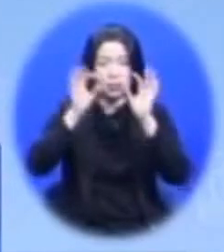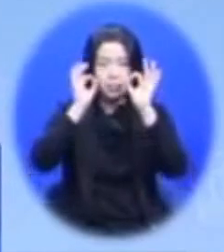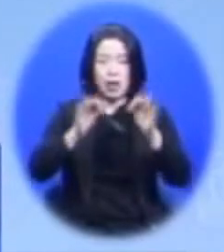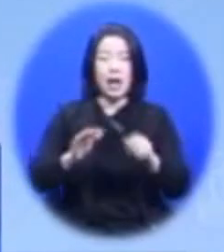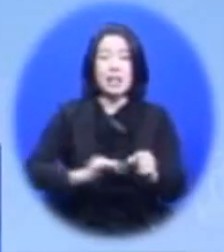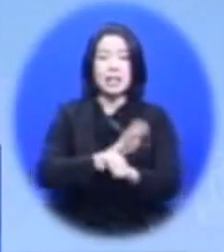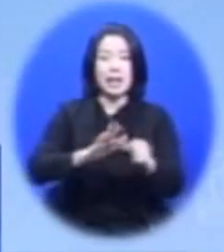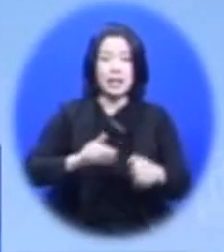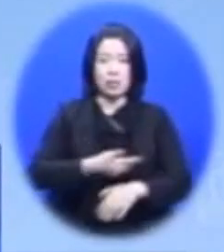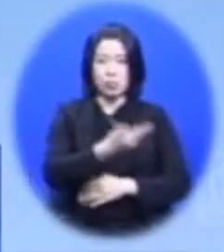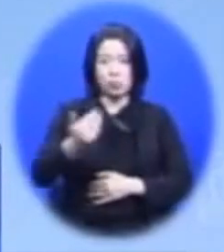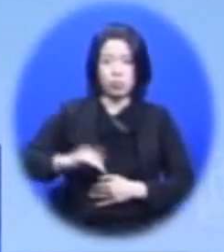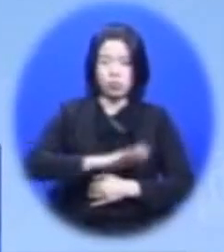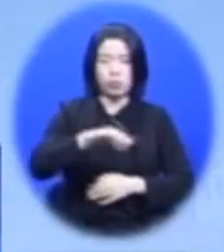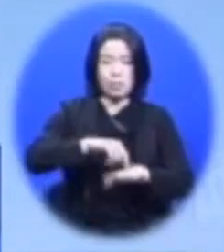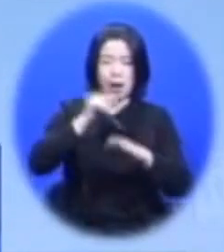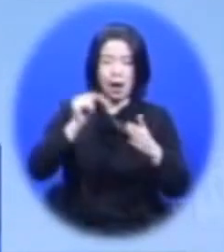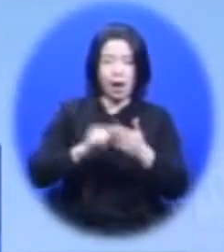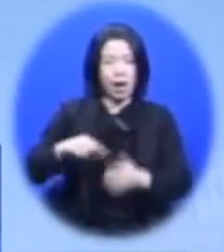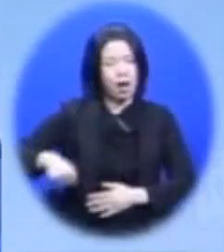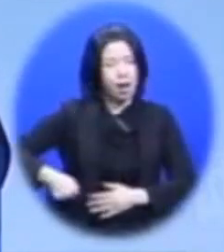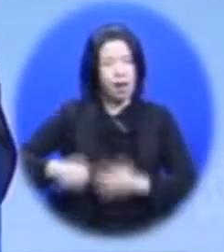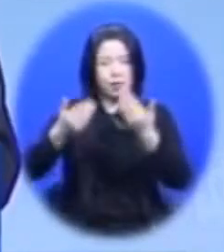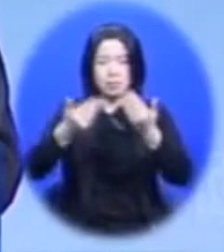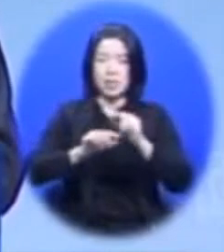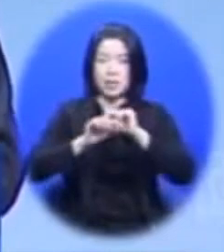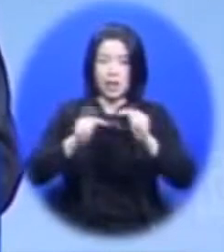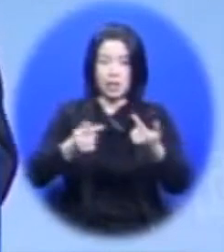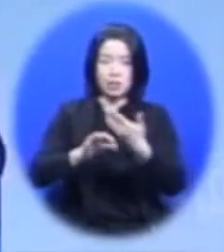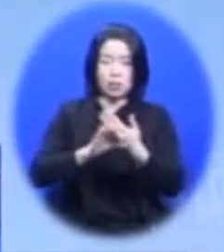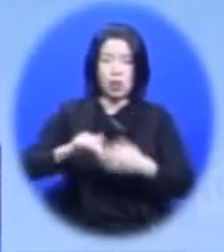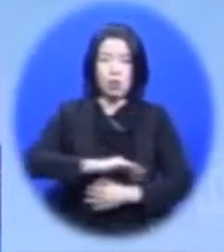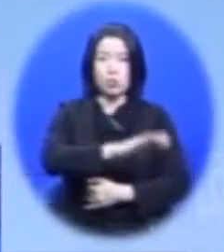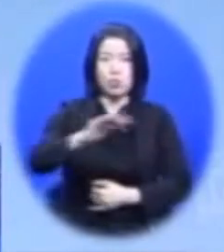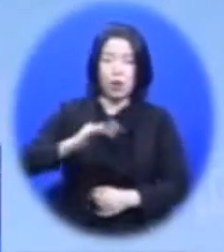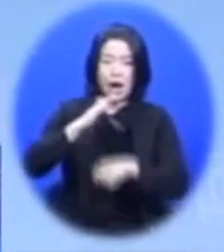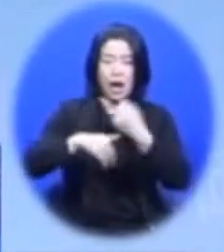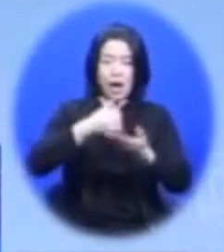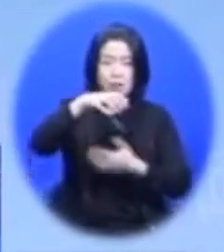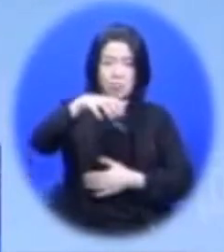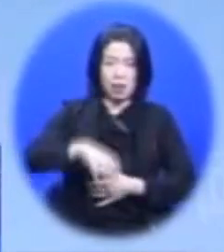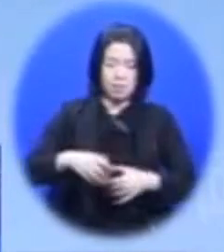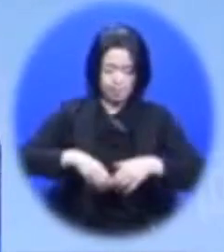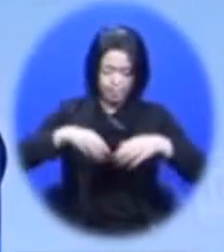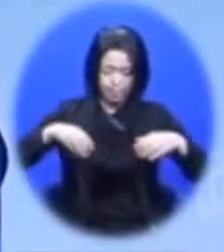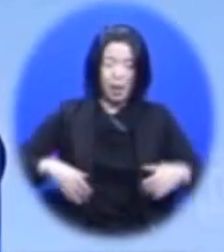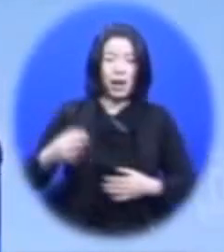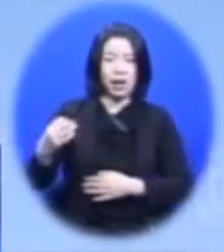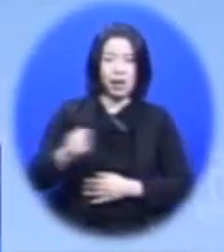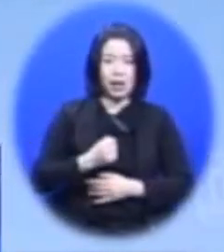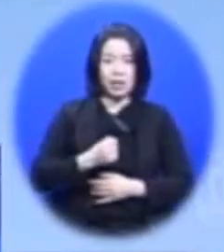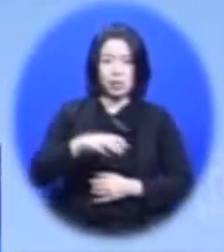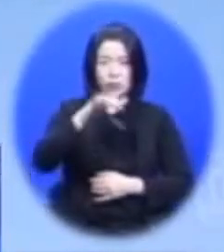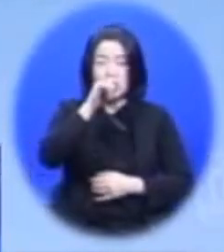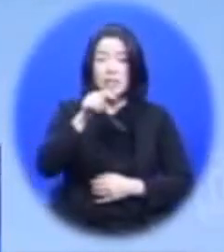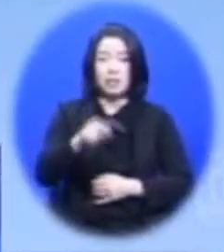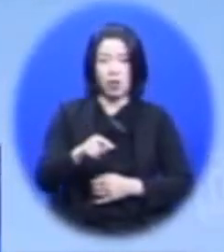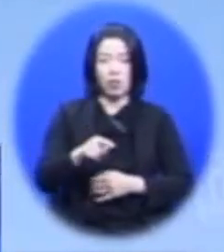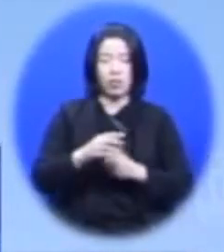사랑하는 여러분, 우리가 마음에 가책을 받지 않으면 우리는 하나님 앞에서 담대함을 가지고 있는